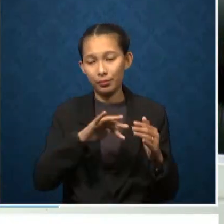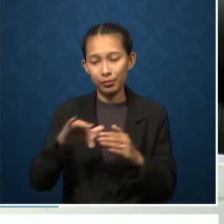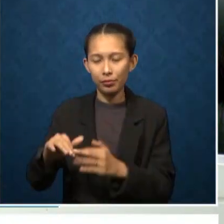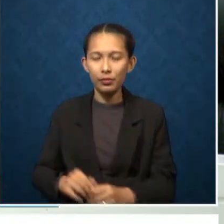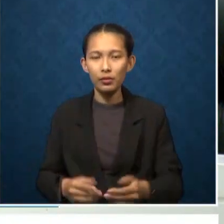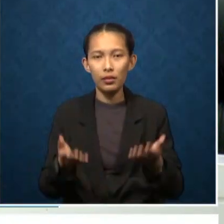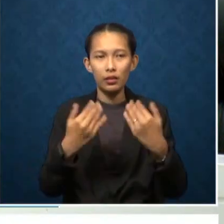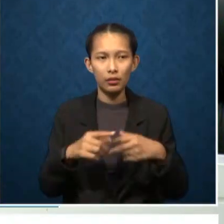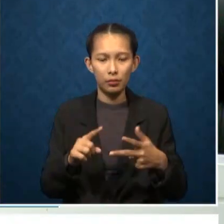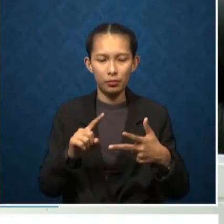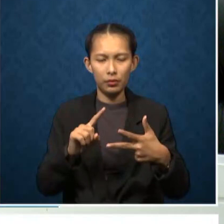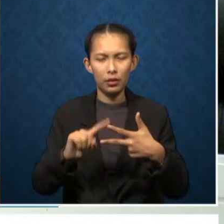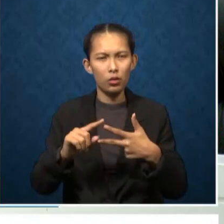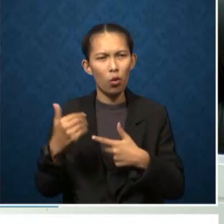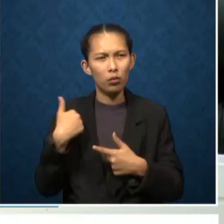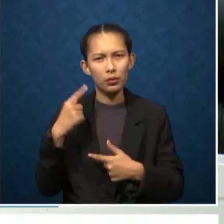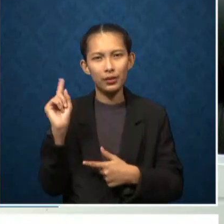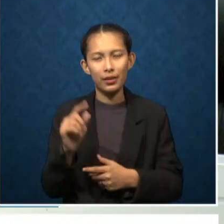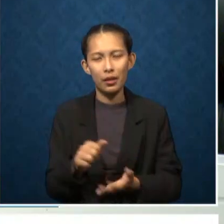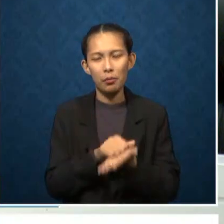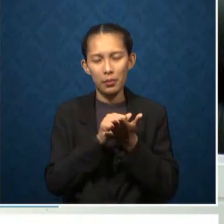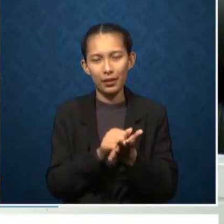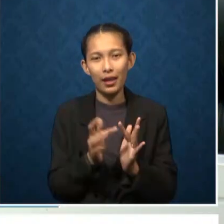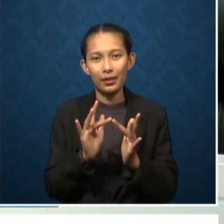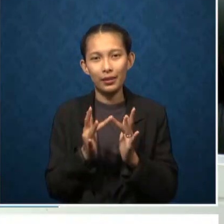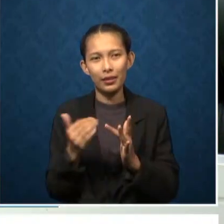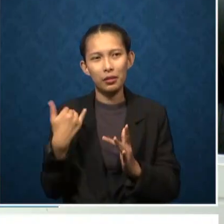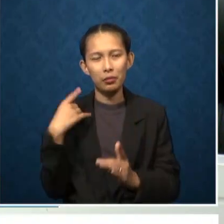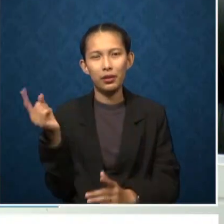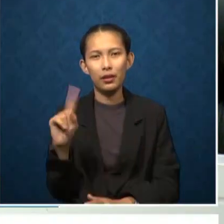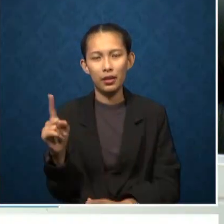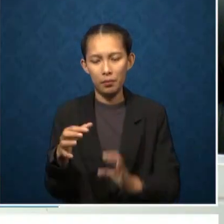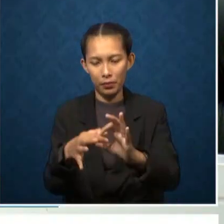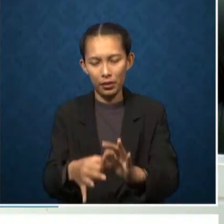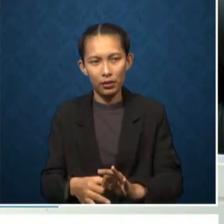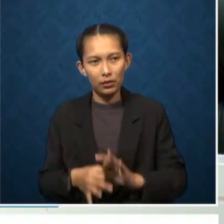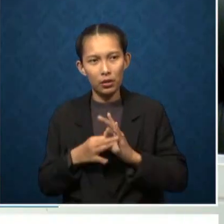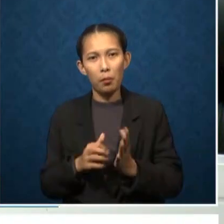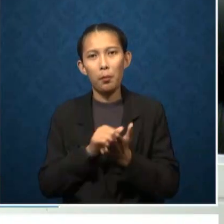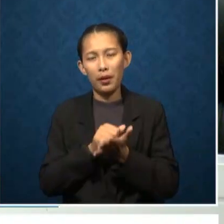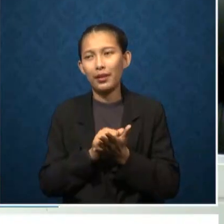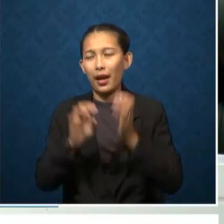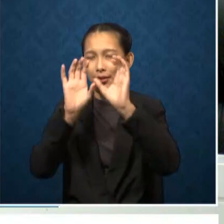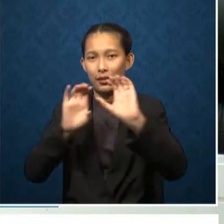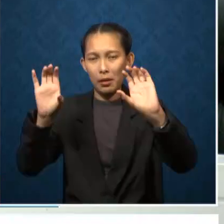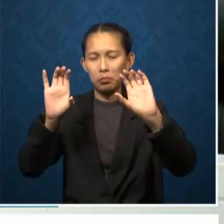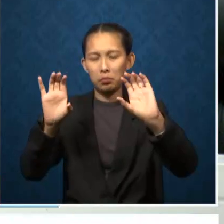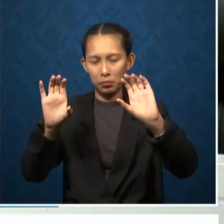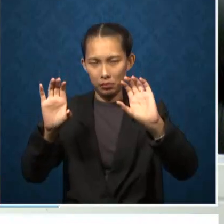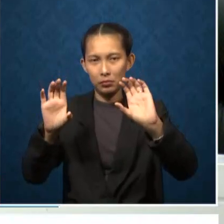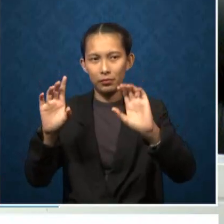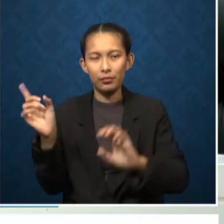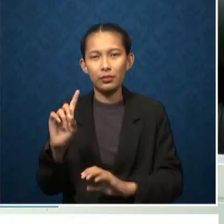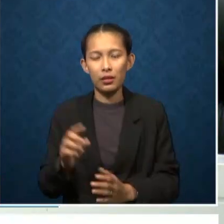จของประชาชนสูงขึ้นก็คือเรื่องของ e-service แต่เป็นลักษณะของแพลตฟอร์มที่เชื่อมโยงบริการภาครัฐเข้าด้วยกันนะคะเนื่องจ